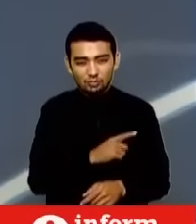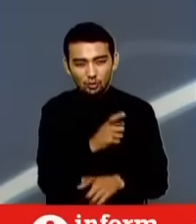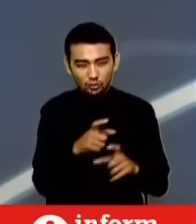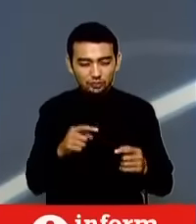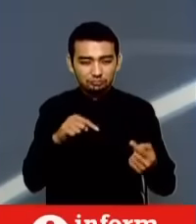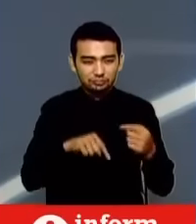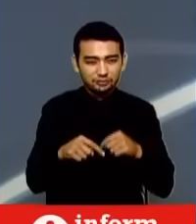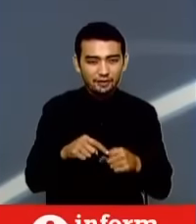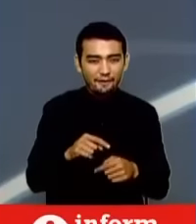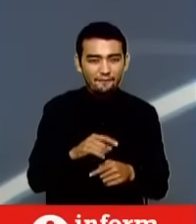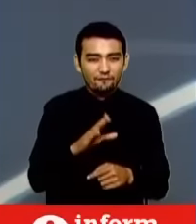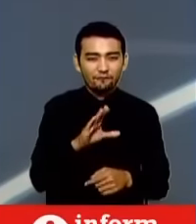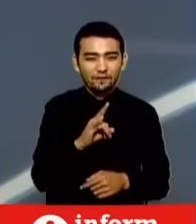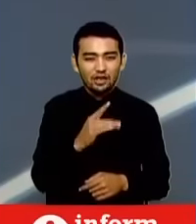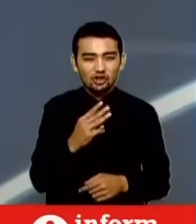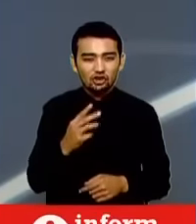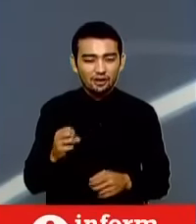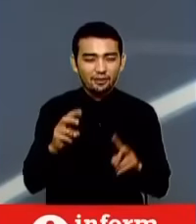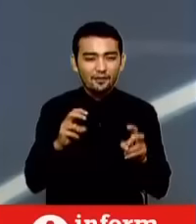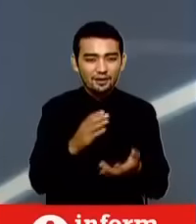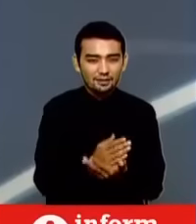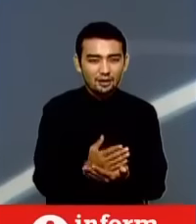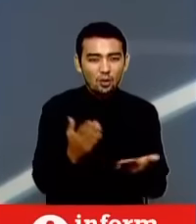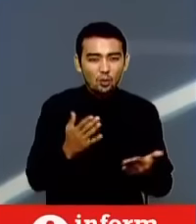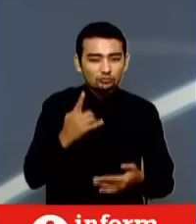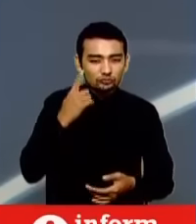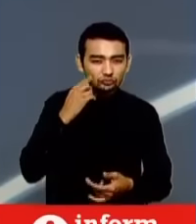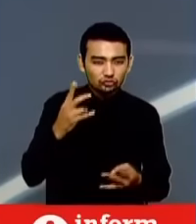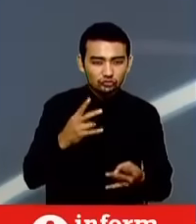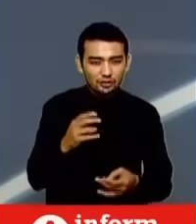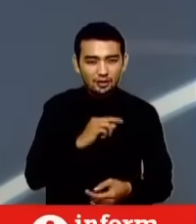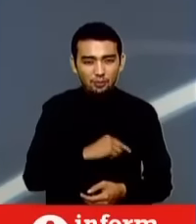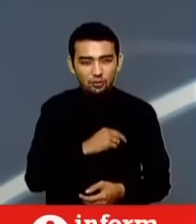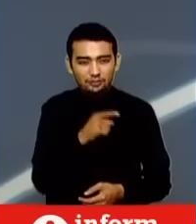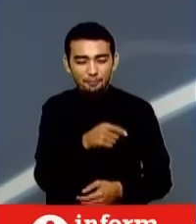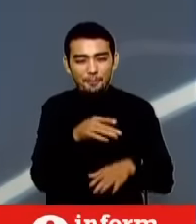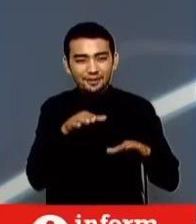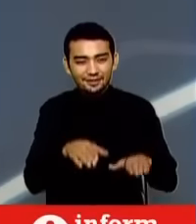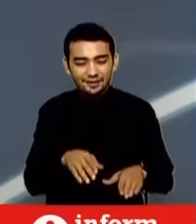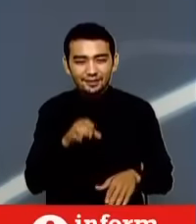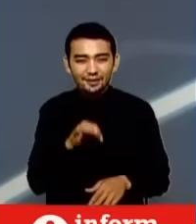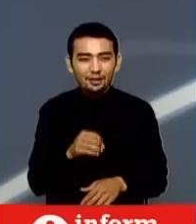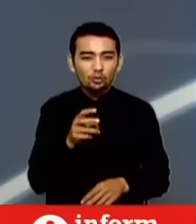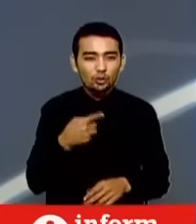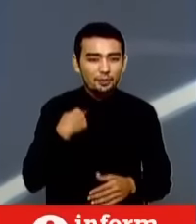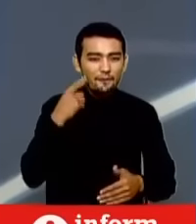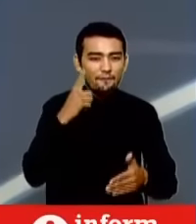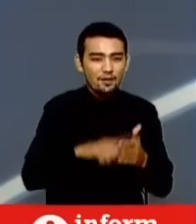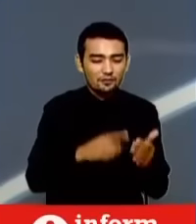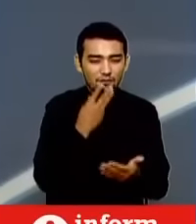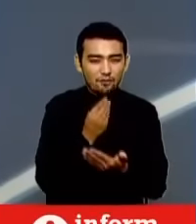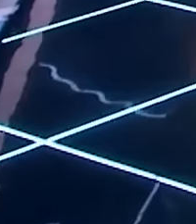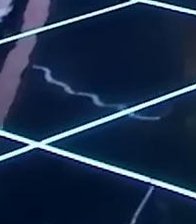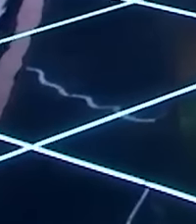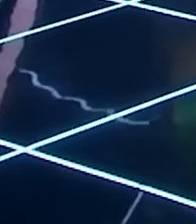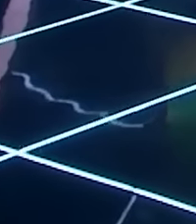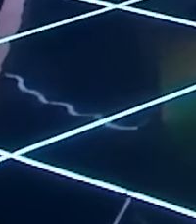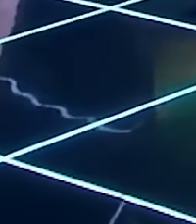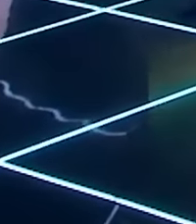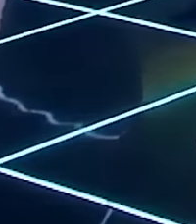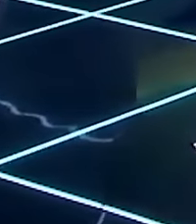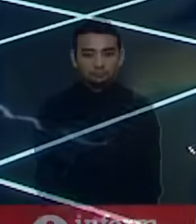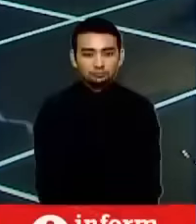собой называют вышкой. Какими знаниями нужно обладать, чтобы работать в этой отрасли, и кому мы доверяем своей жизни?